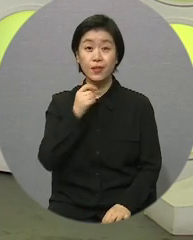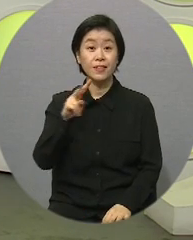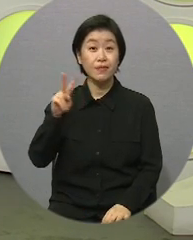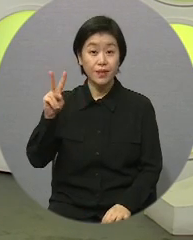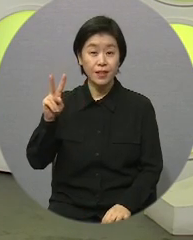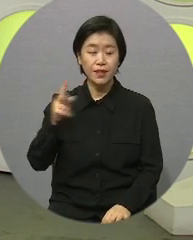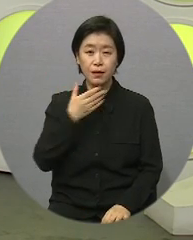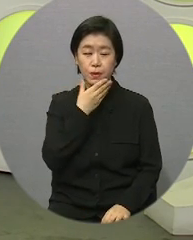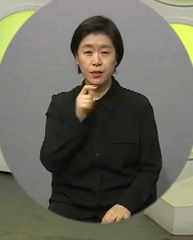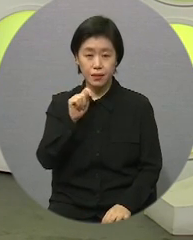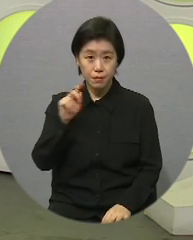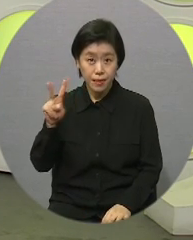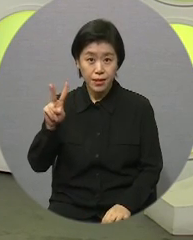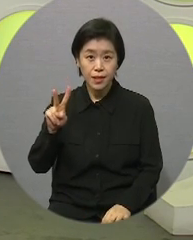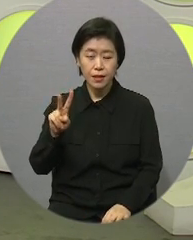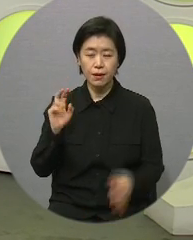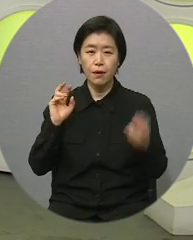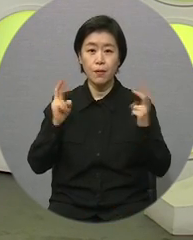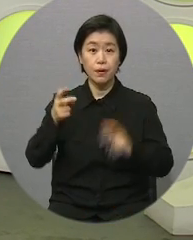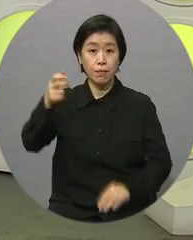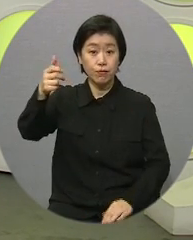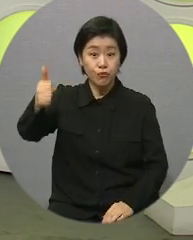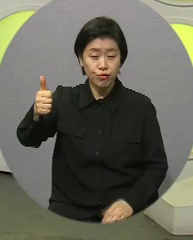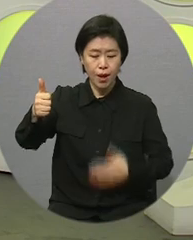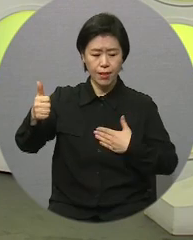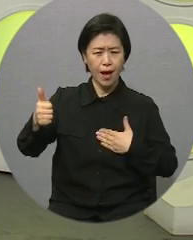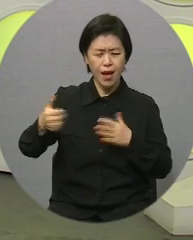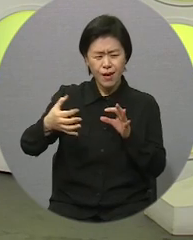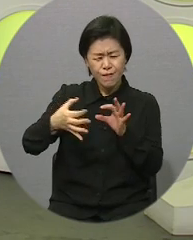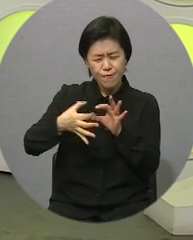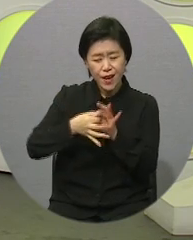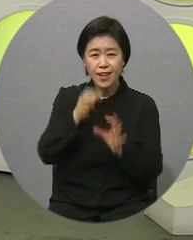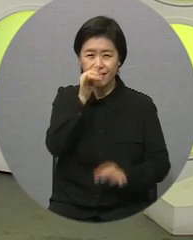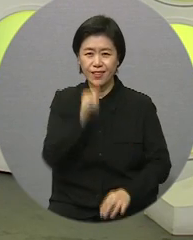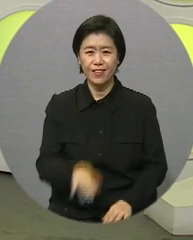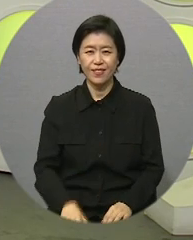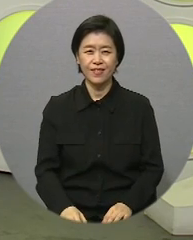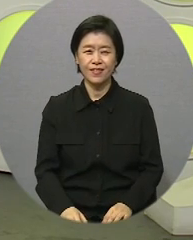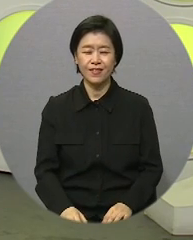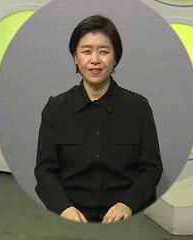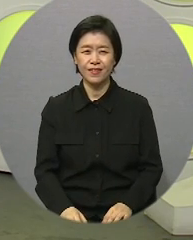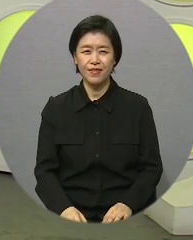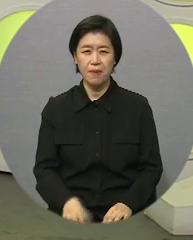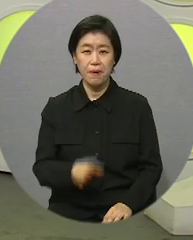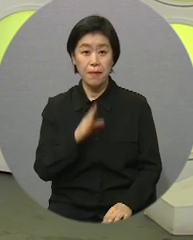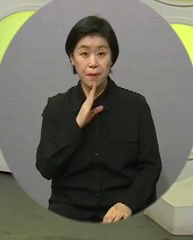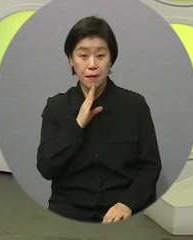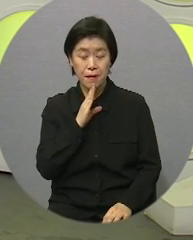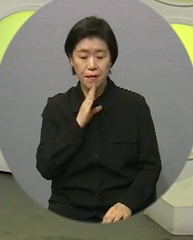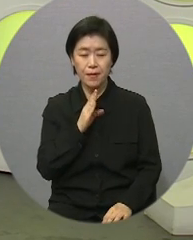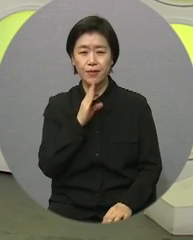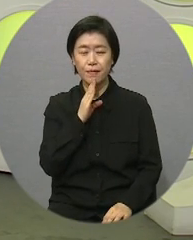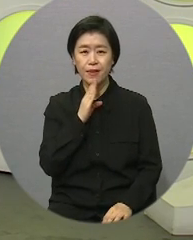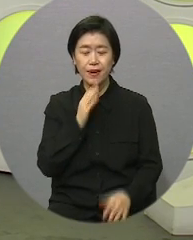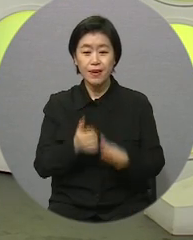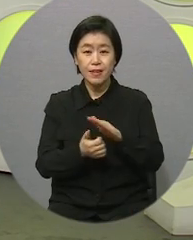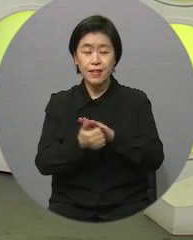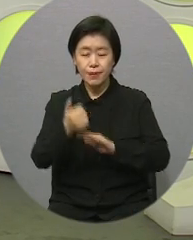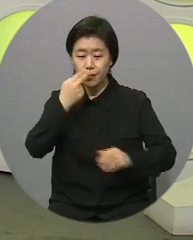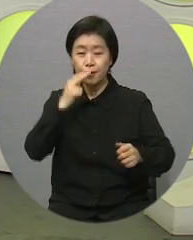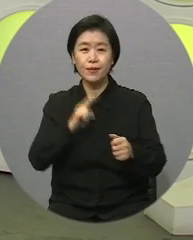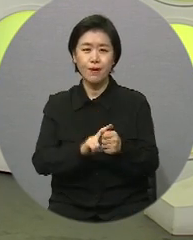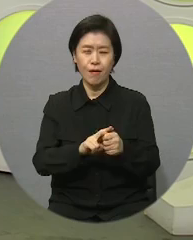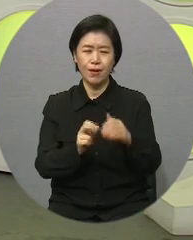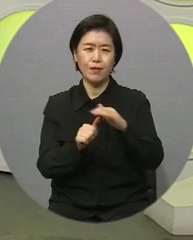저하고는 아주 스포츠맨으로 절친입니다 아네 아유 그래도 희망과 도전 아이콘으로 예 시청자